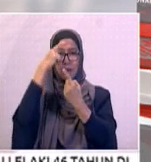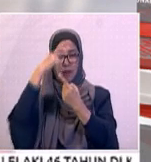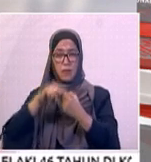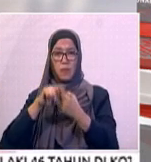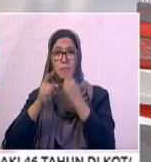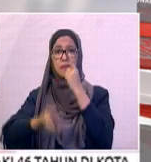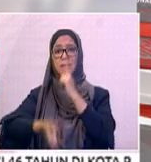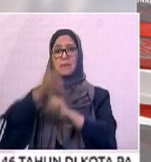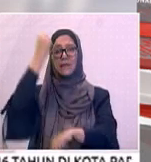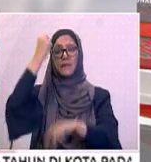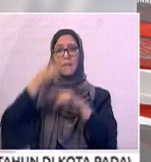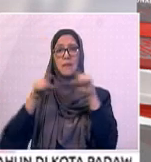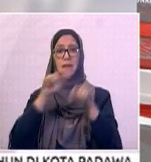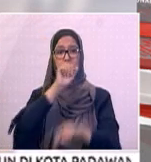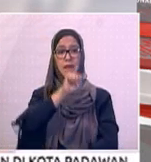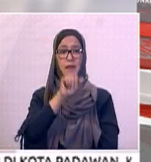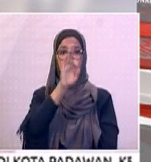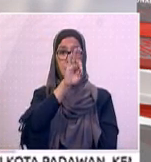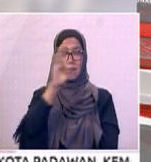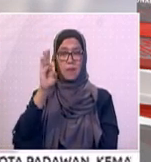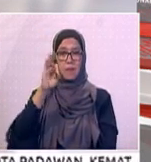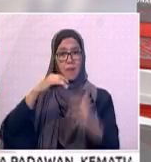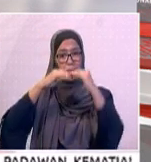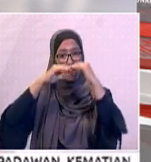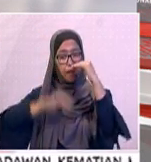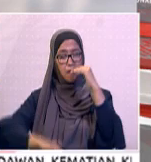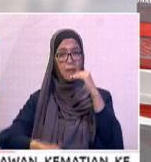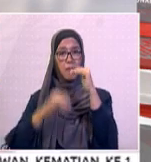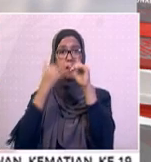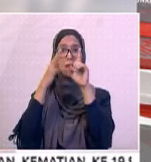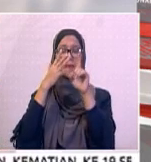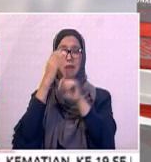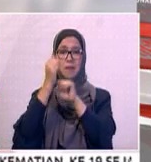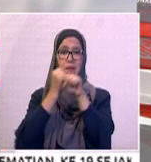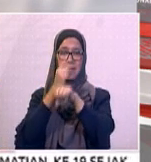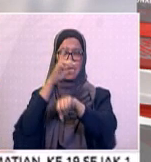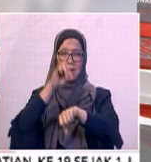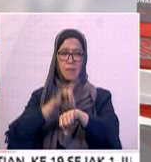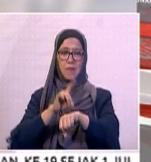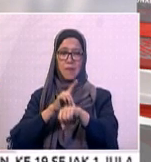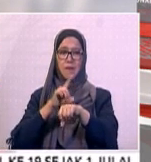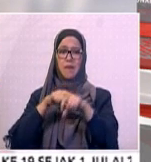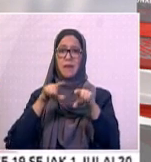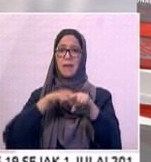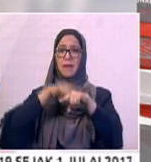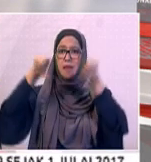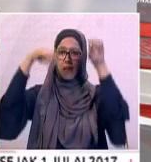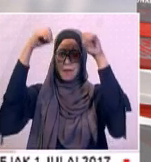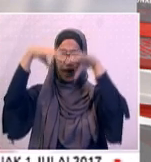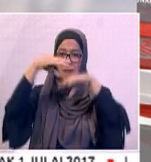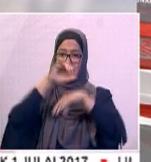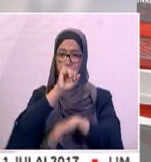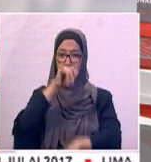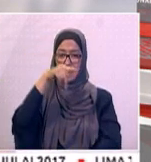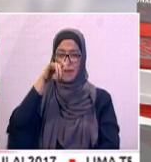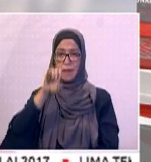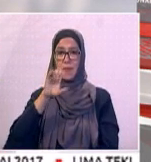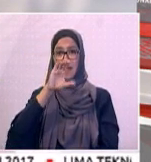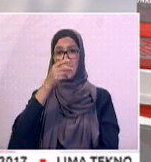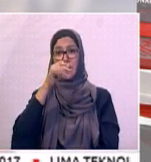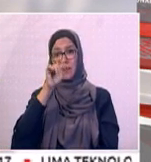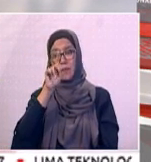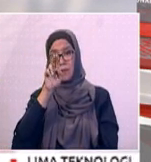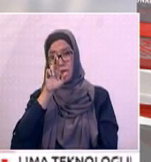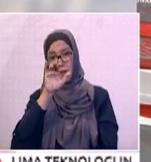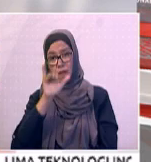Persekutuan Bola Sepak ASEAN AFF bawah 15 2019 di Stadium IPE Chonburi, Thailand. Kemenangan menyaksikan